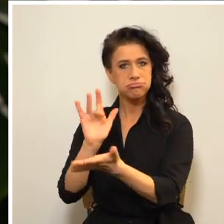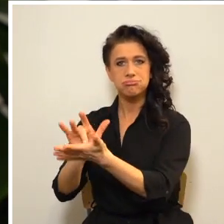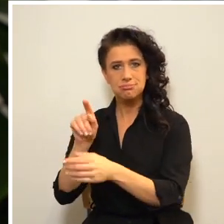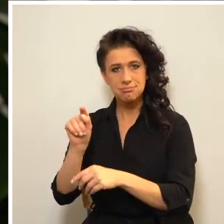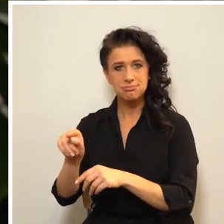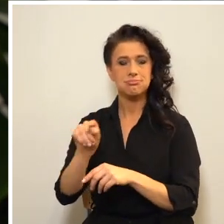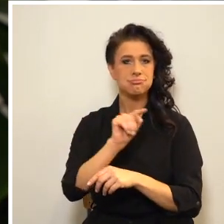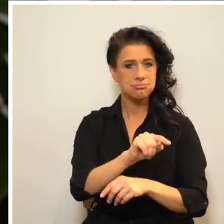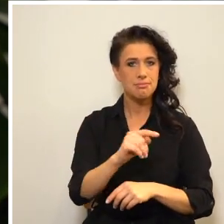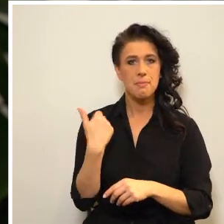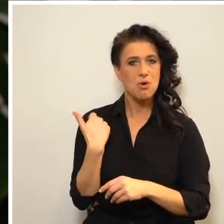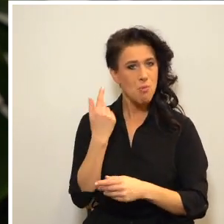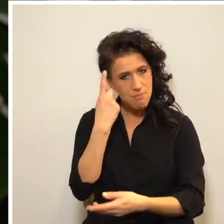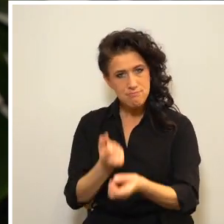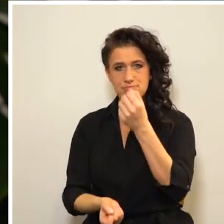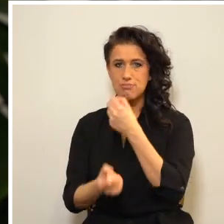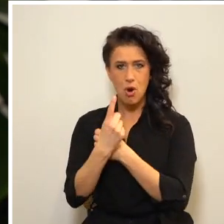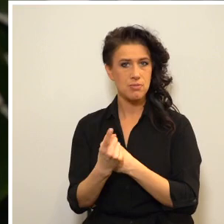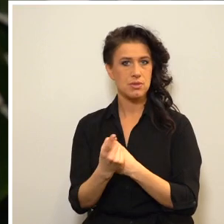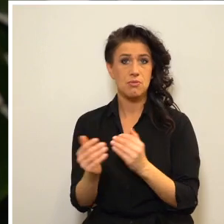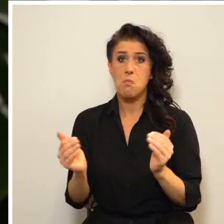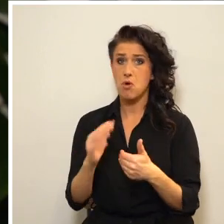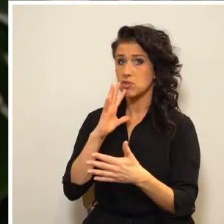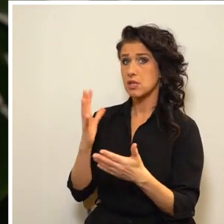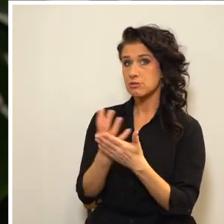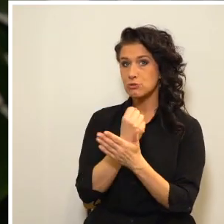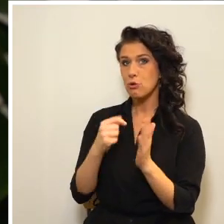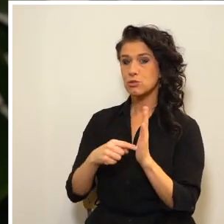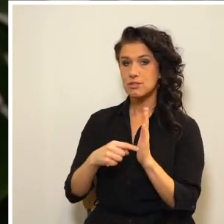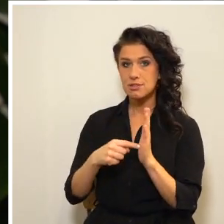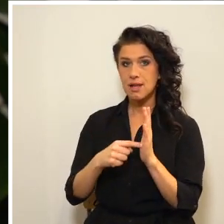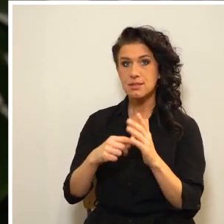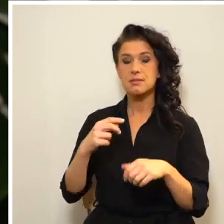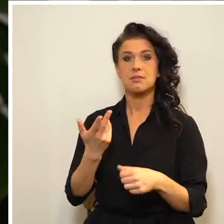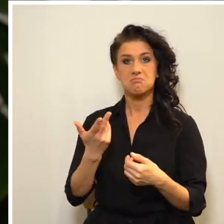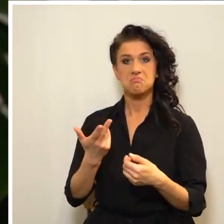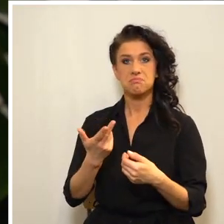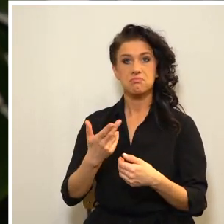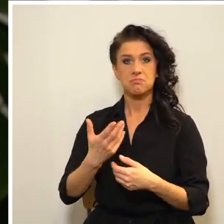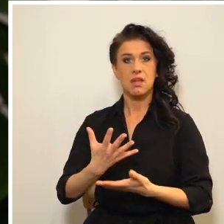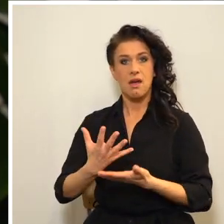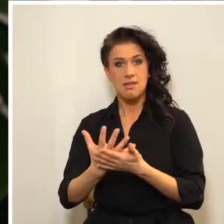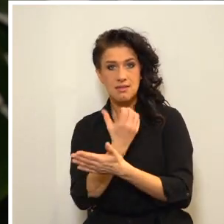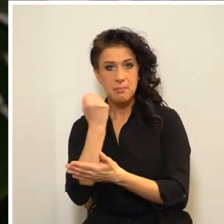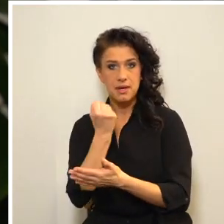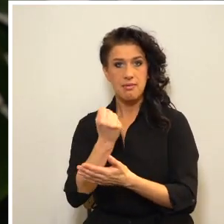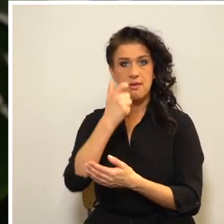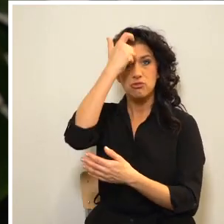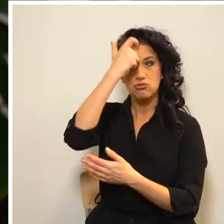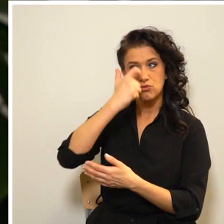mieli taki pomysł że można by skorzystać z organów pobranych od